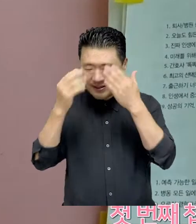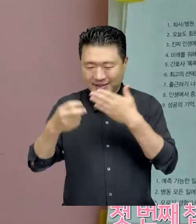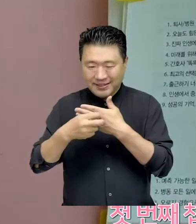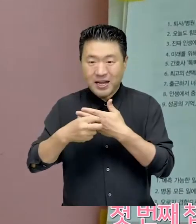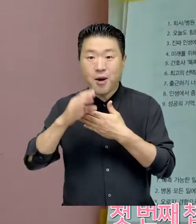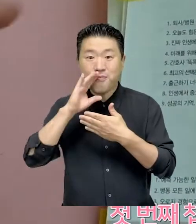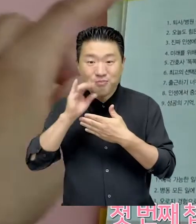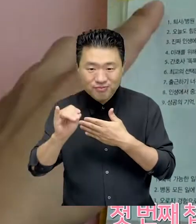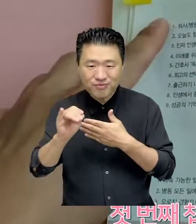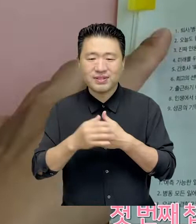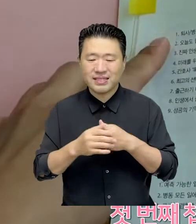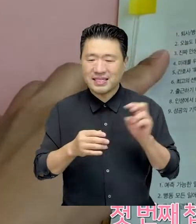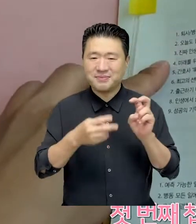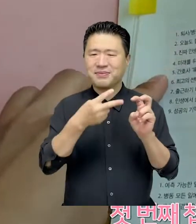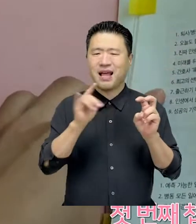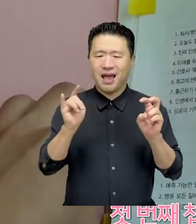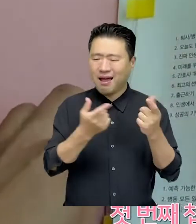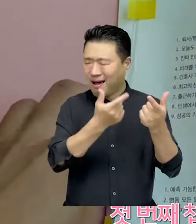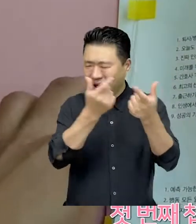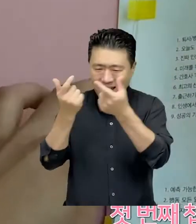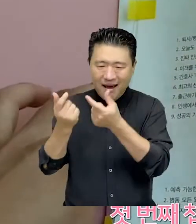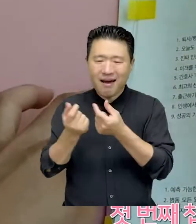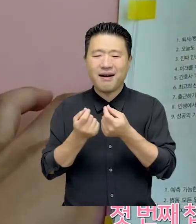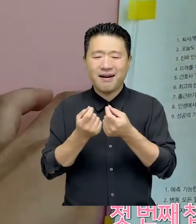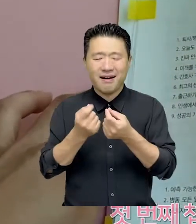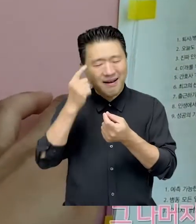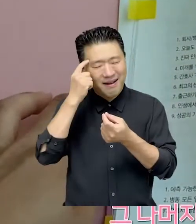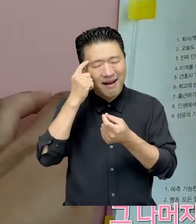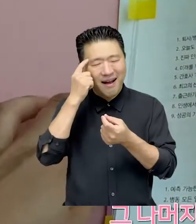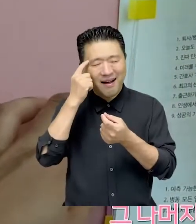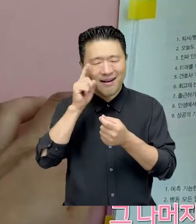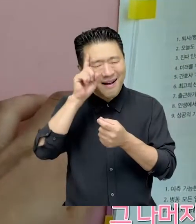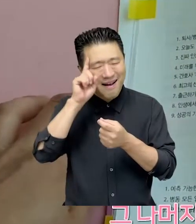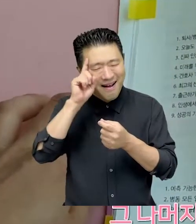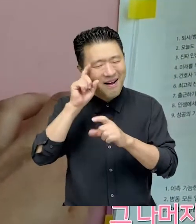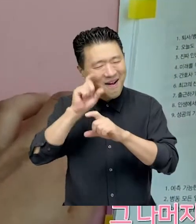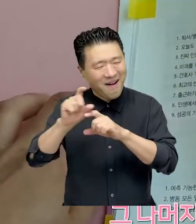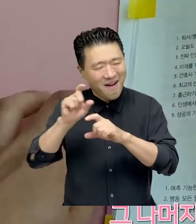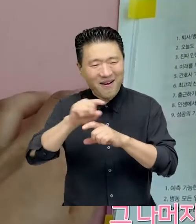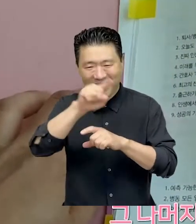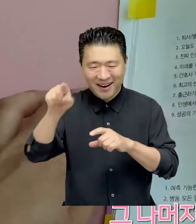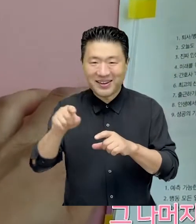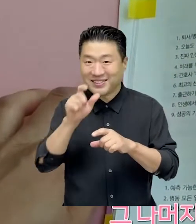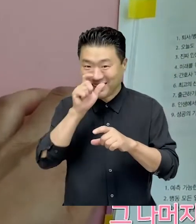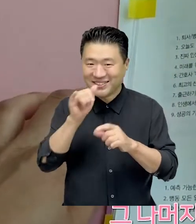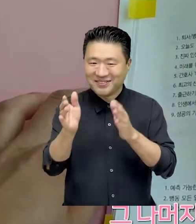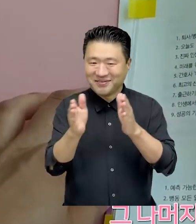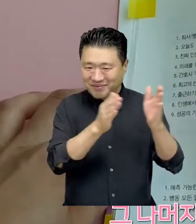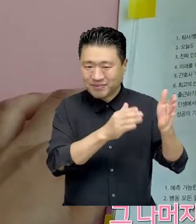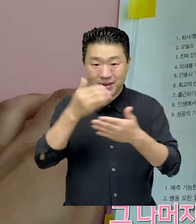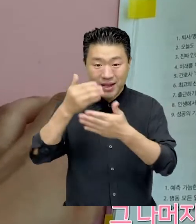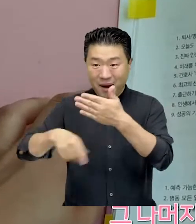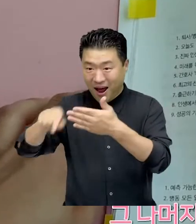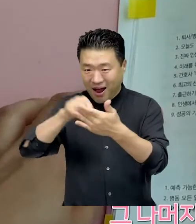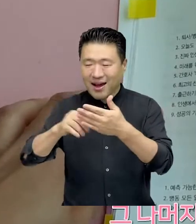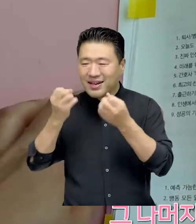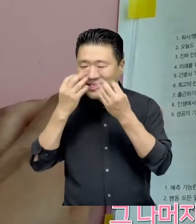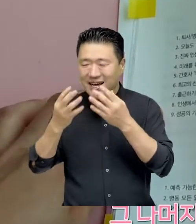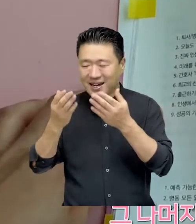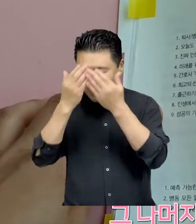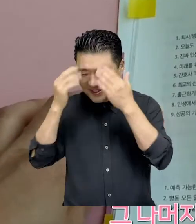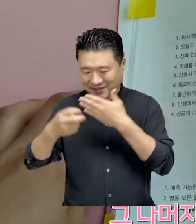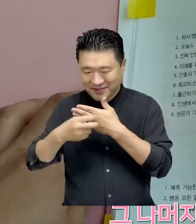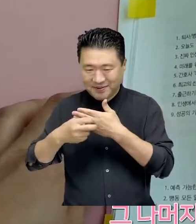신규 간호사뿐만 아니라 20대 누구나 있을 만한 다양한 삶의 고민들을 담았고, 그 나머지 챕터에서